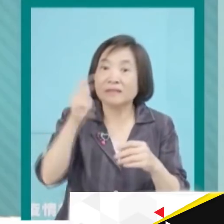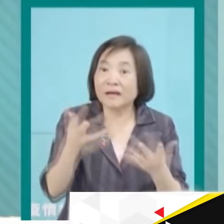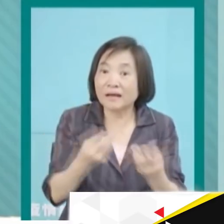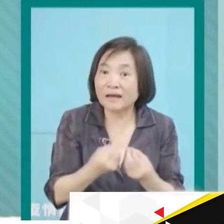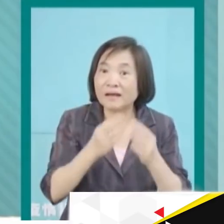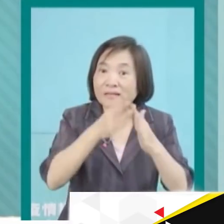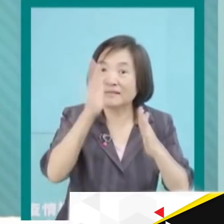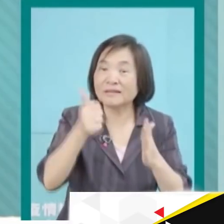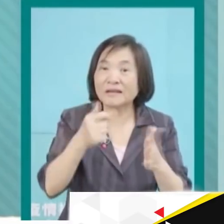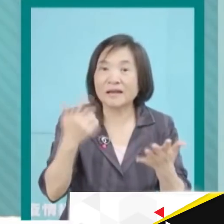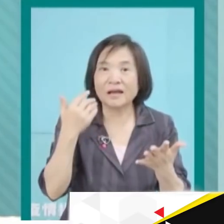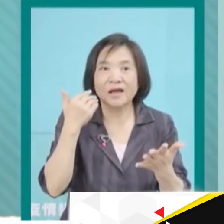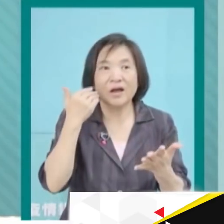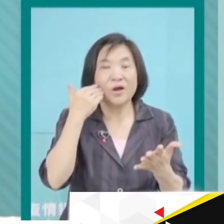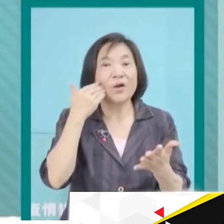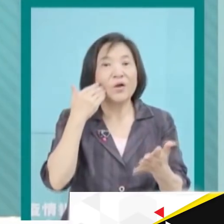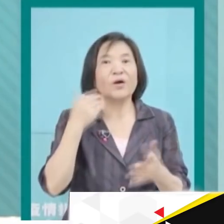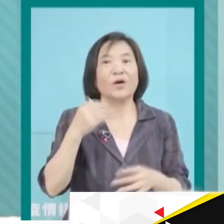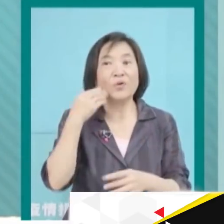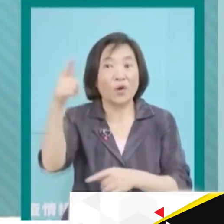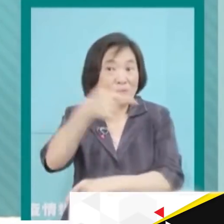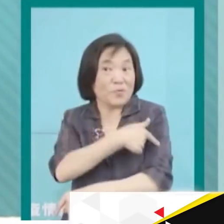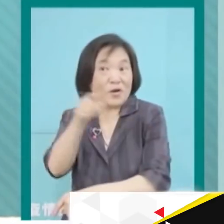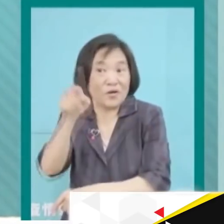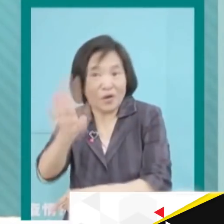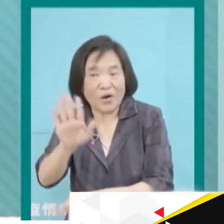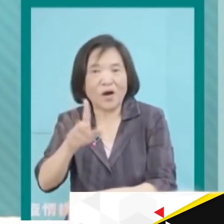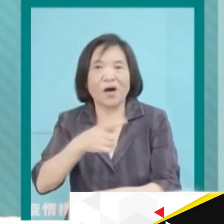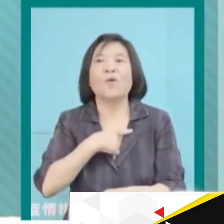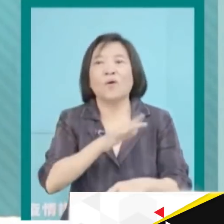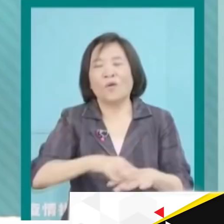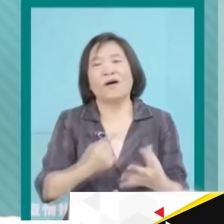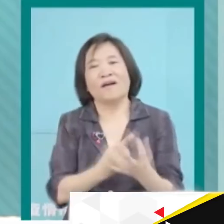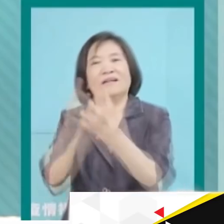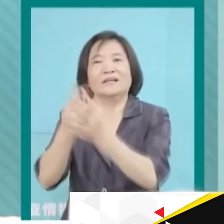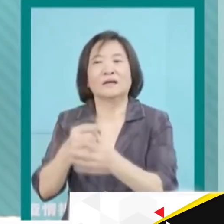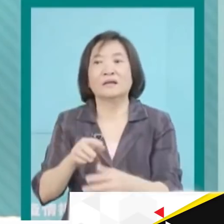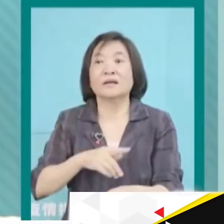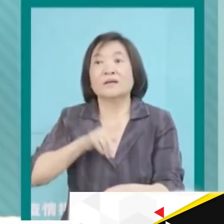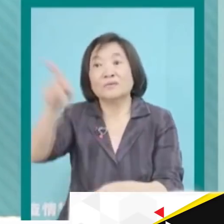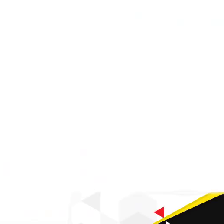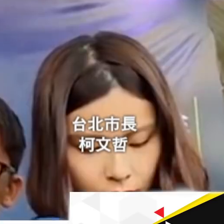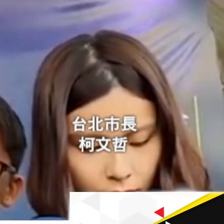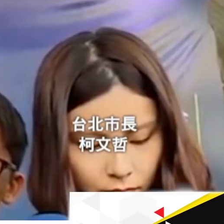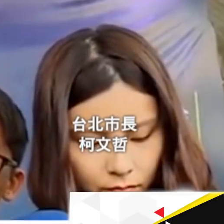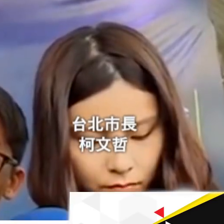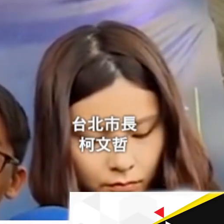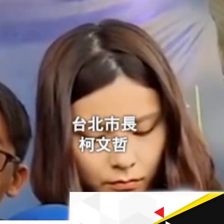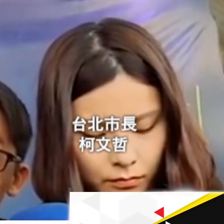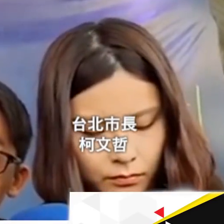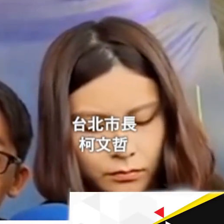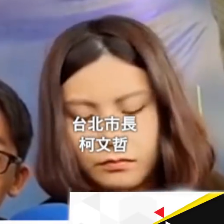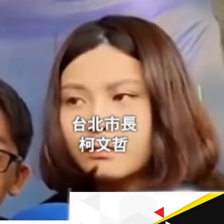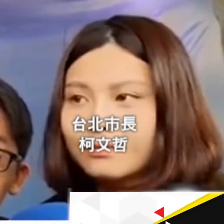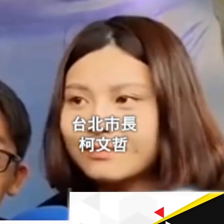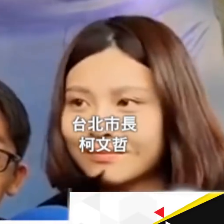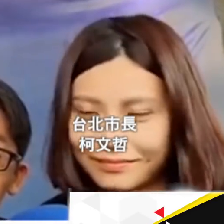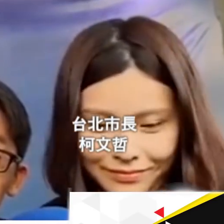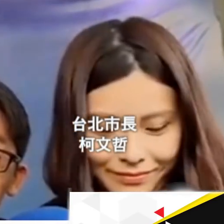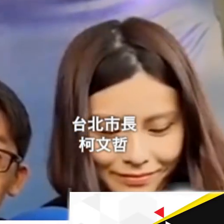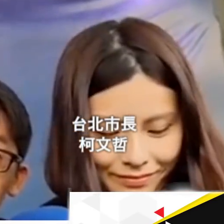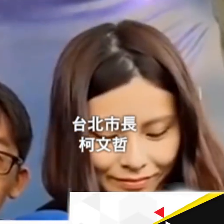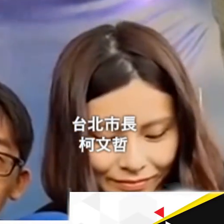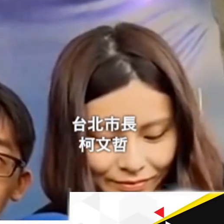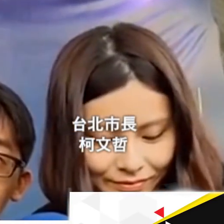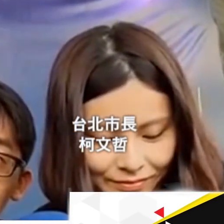去总统府抗议哦，如果有疫苗我就会去的。那如果去。也没有疫苗可以拿，那就算了。 全家都移民纽西兰，那每天在台